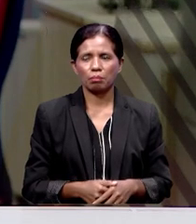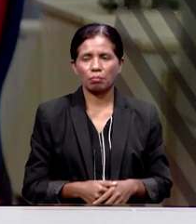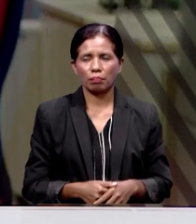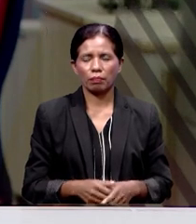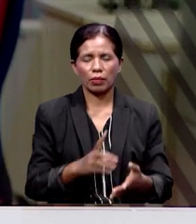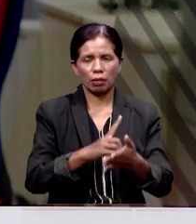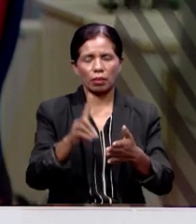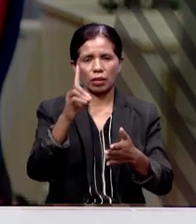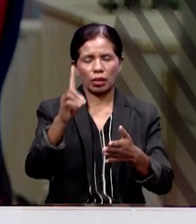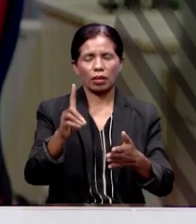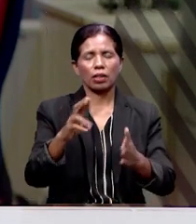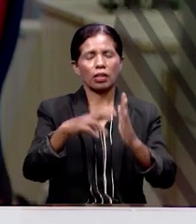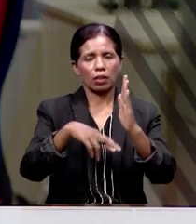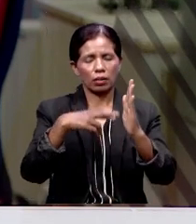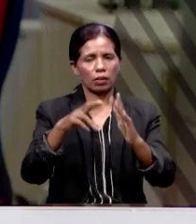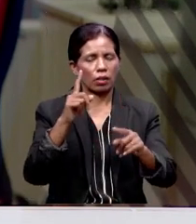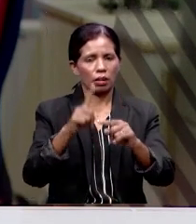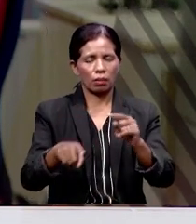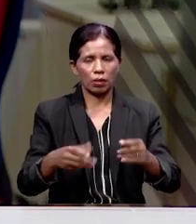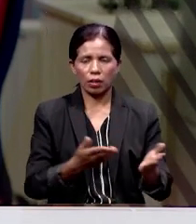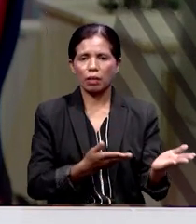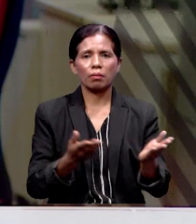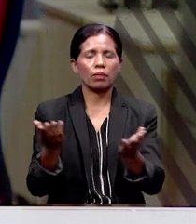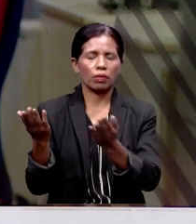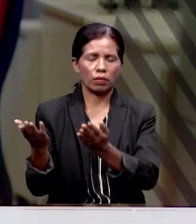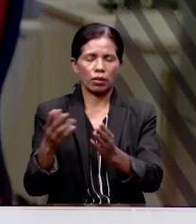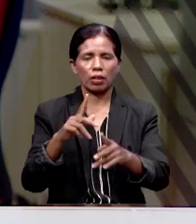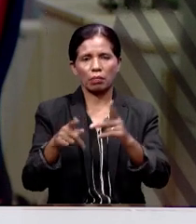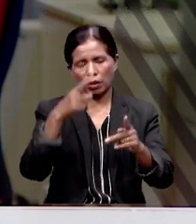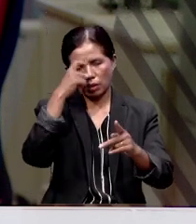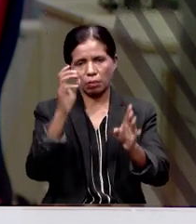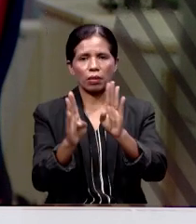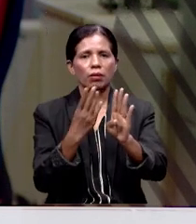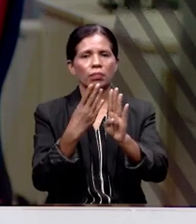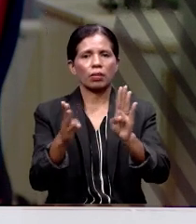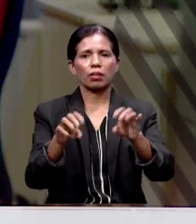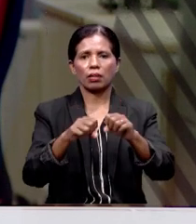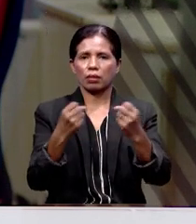Semana idona Robele Nkrumah labele hal operasaun tamba oda matan at.